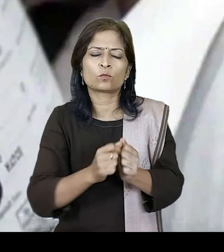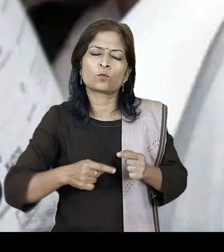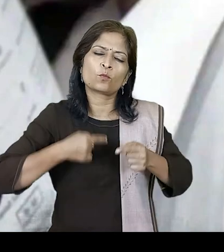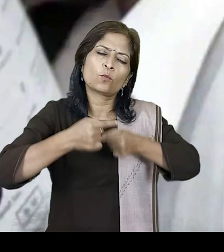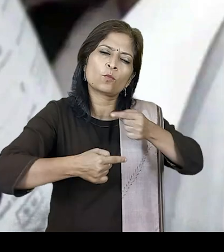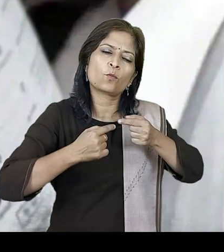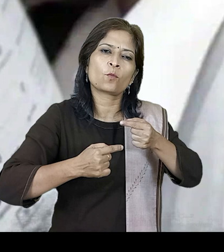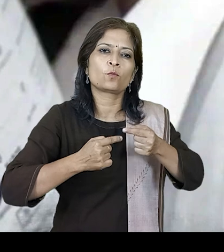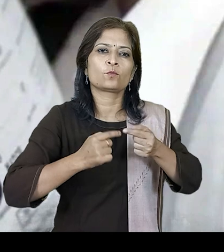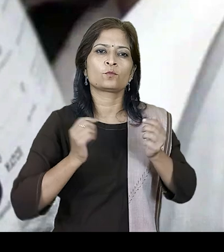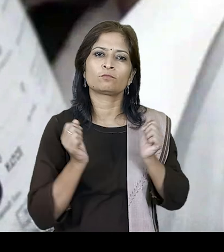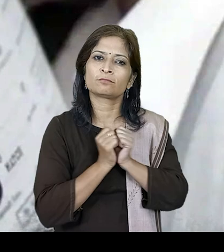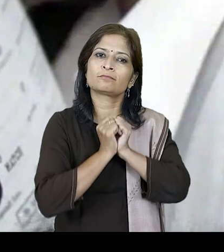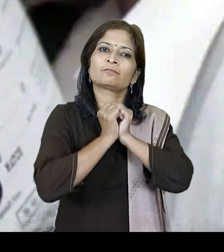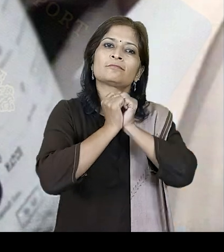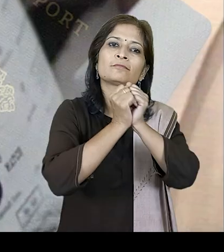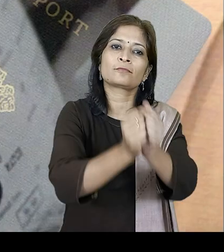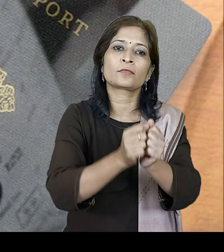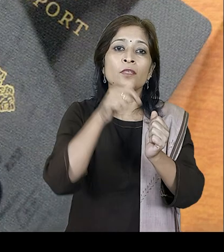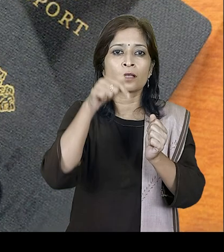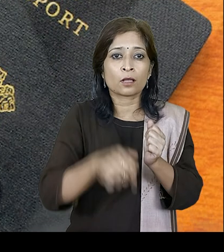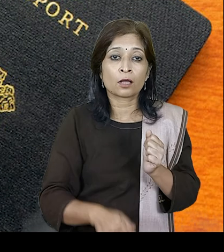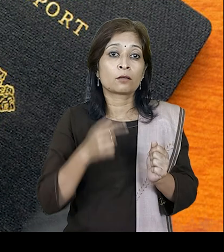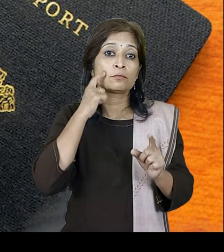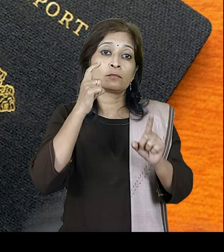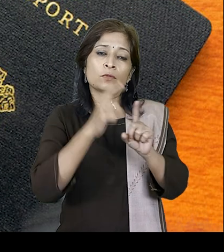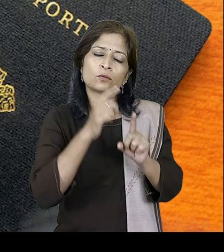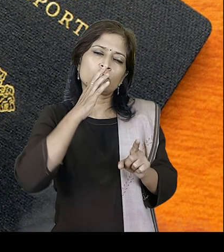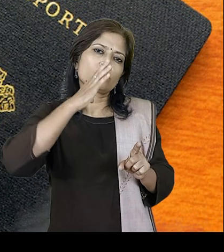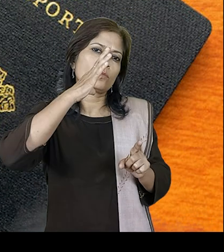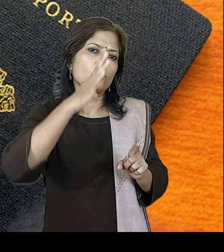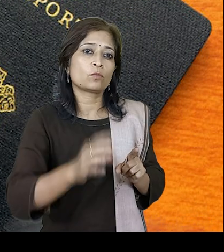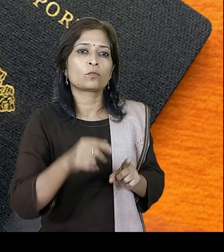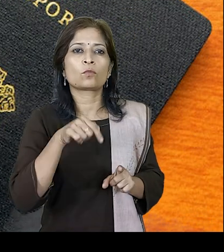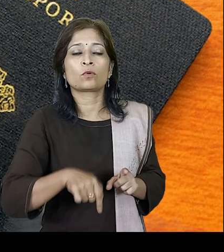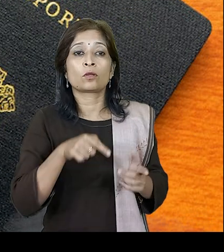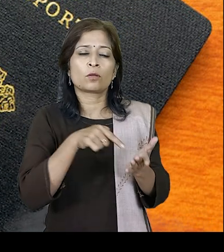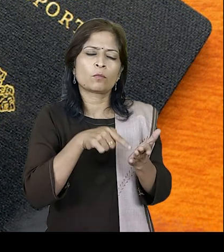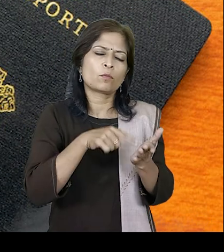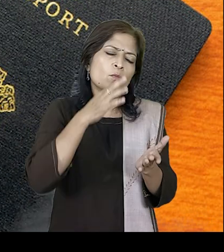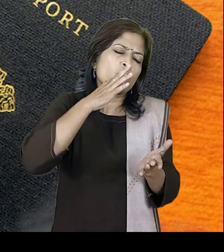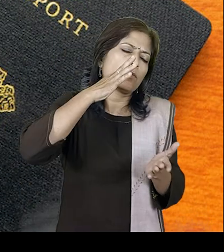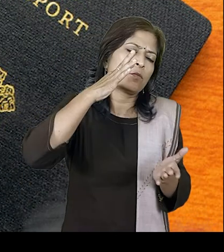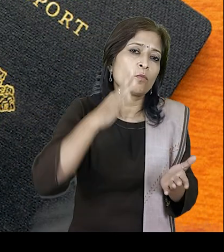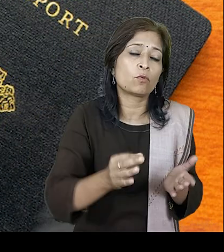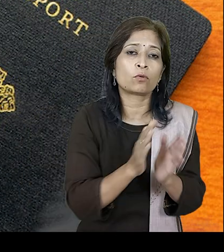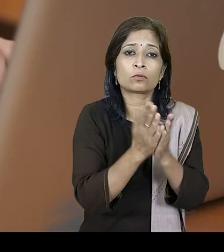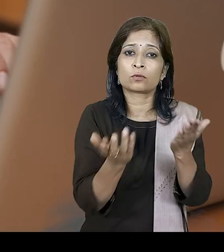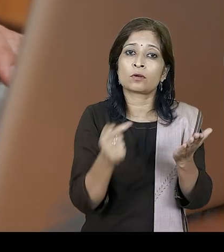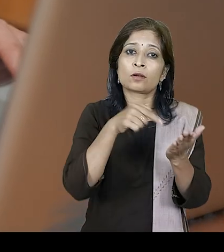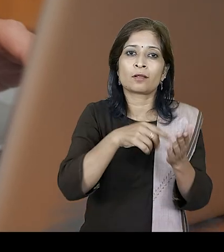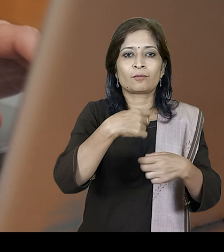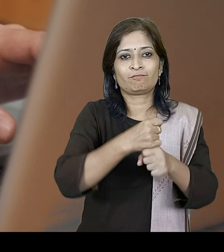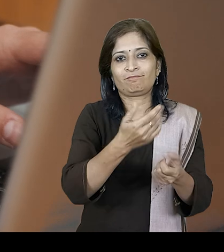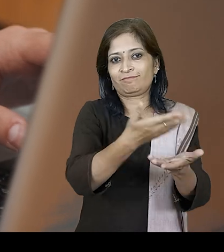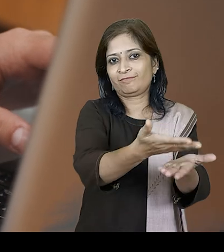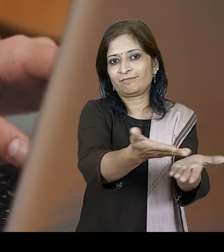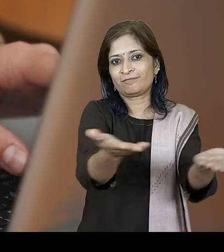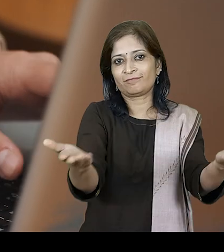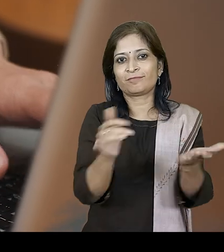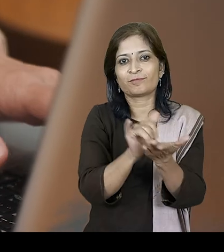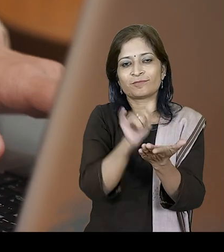जाओ पासपोर्ट। होता पहचान का वैलिड प्रूफ, ये क्रेडिबल डॉक्यूमेंट प्रूफ, ये तो बनवा